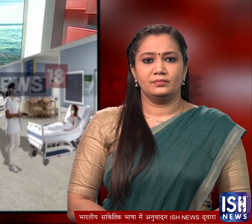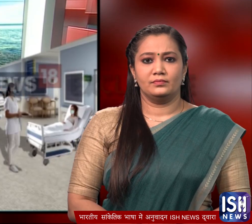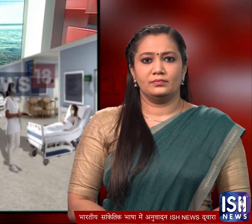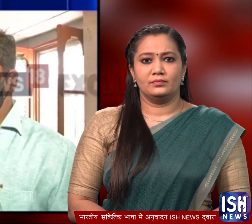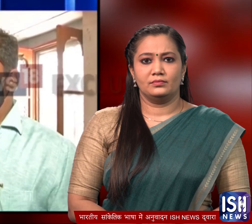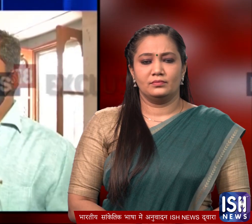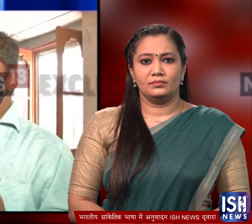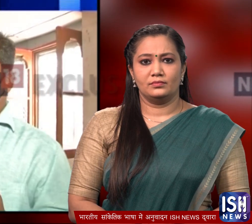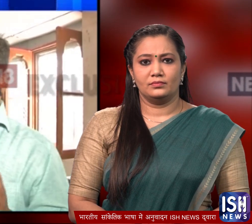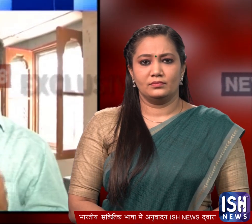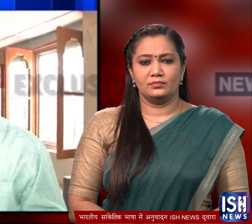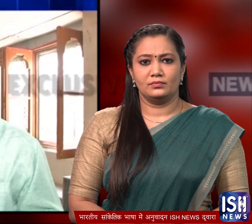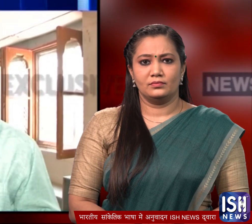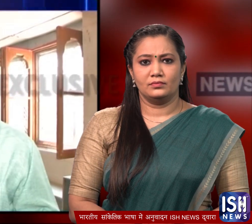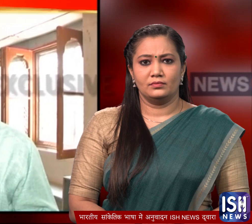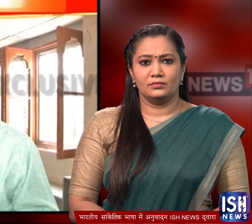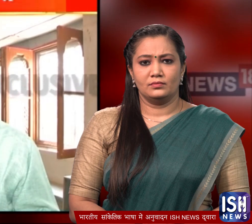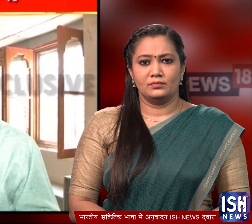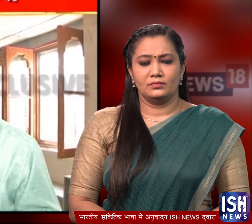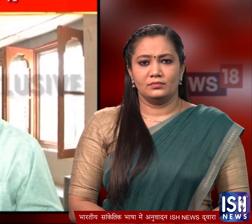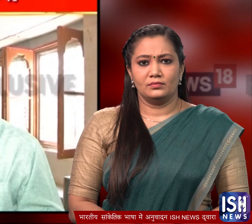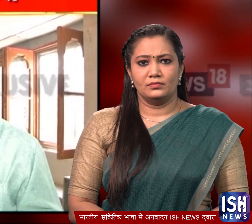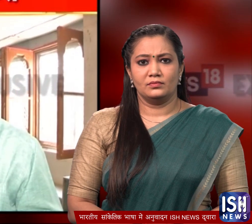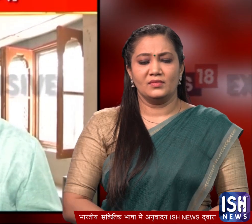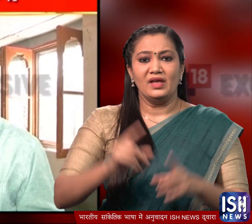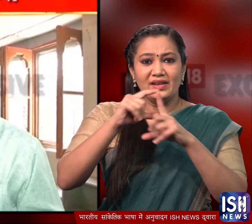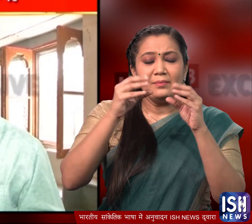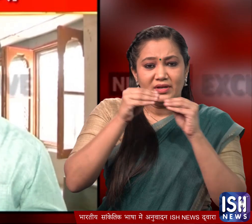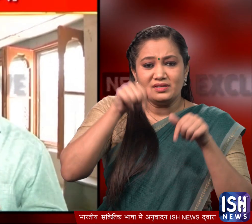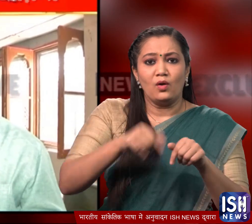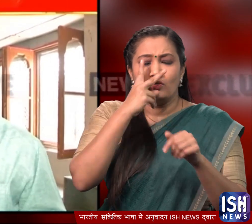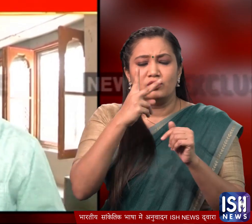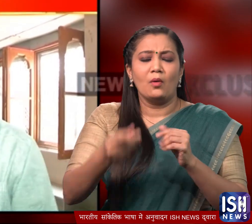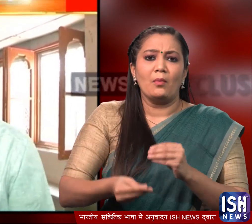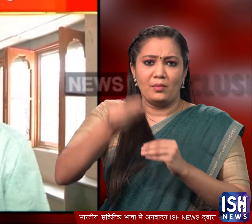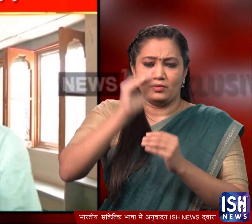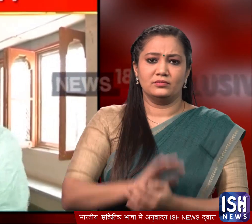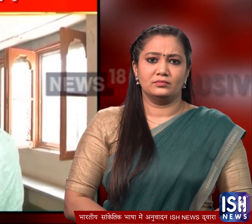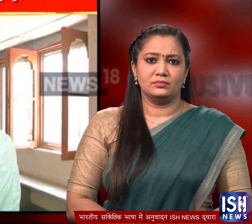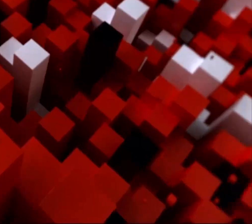पैनक्रियास पे रिएक्शन होने की वजह से चांसेस हो रहे हैं कि पेशेंट को नया डायबिटीज